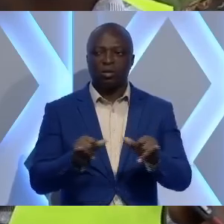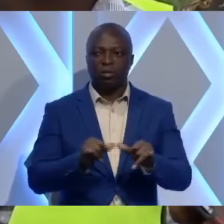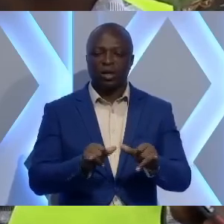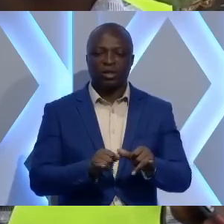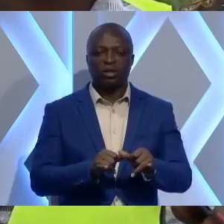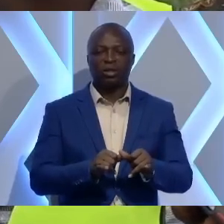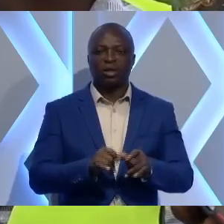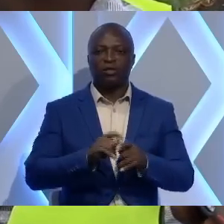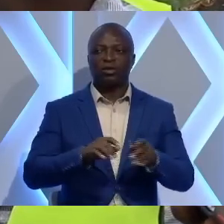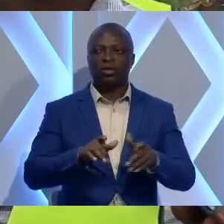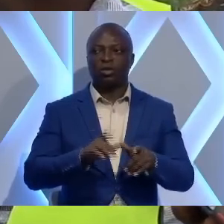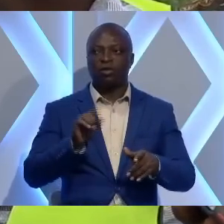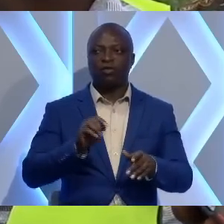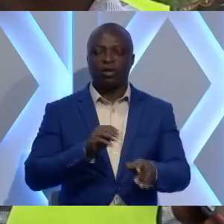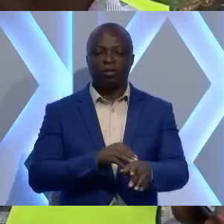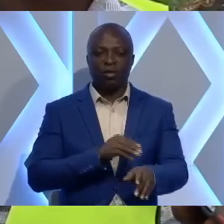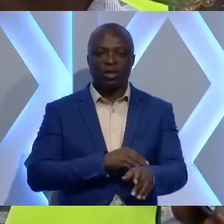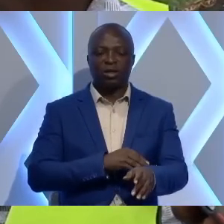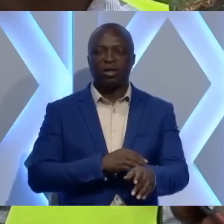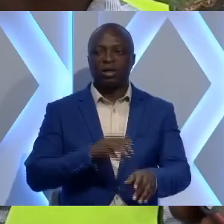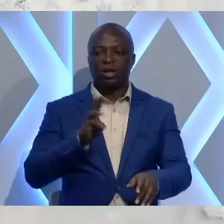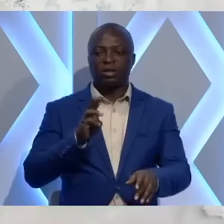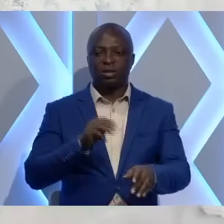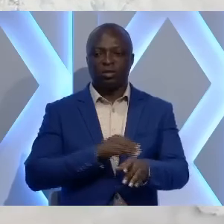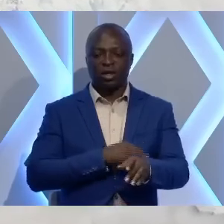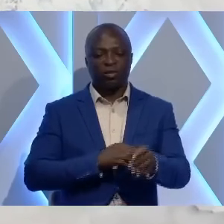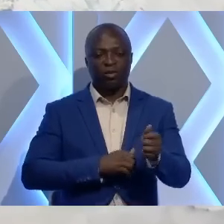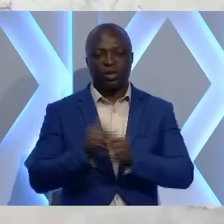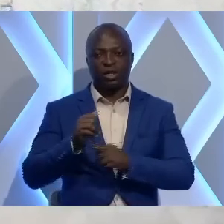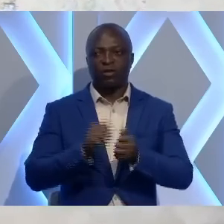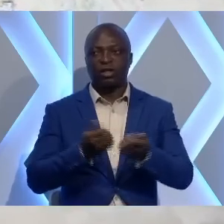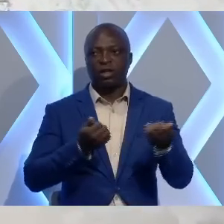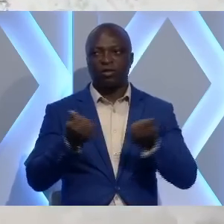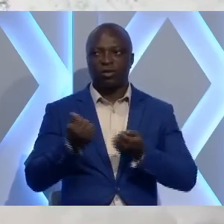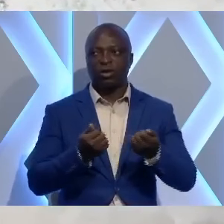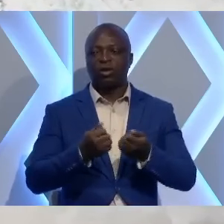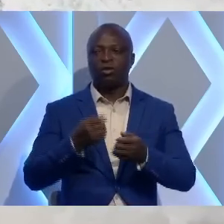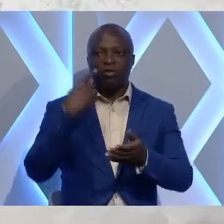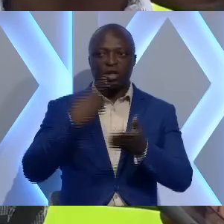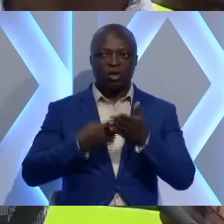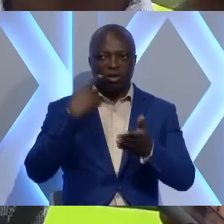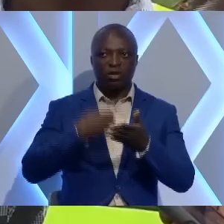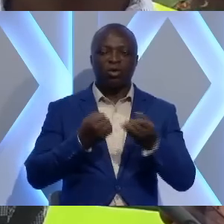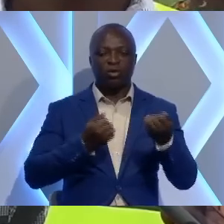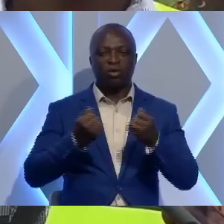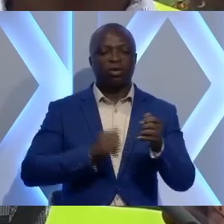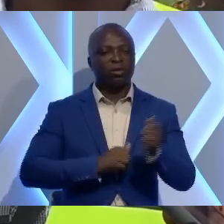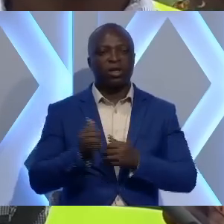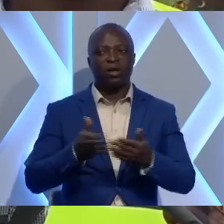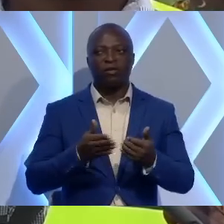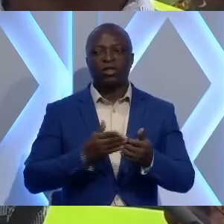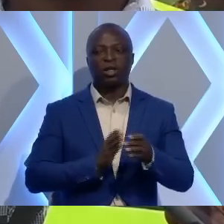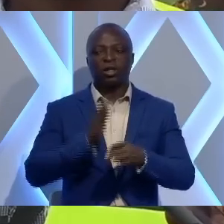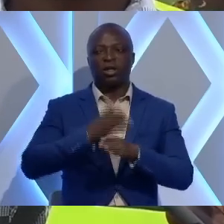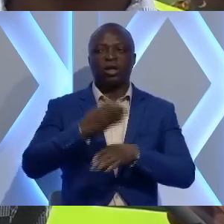mètres et sur 8 mètres de passage pour les véhicules. Si vous constatez dans la zone, il y a beaucoup de camions qui passent par ici pour aller vers la